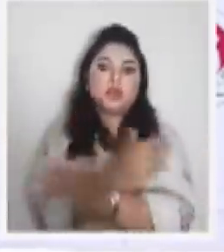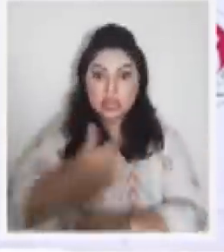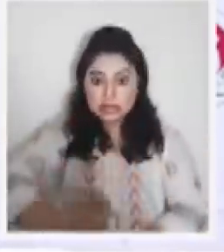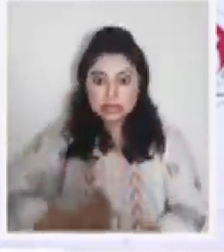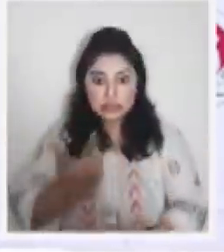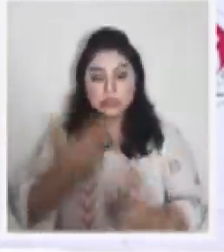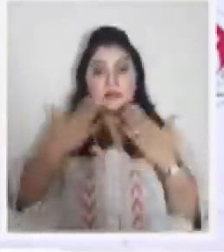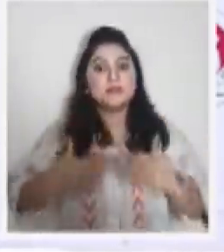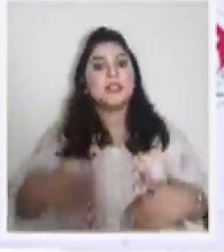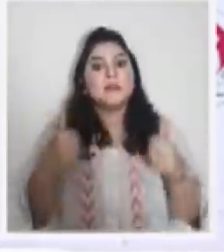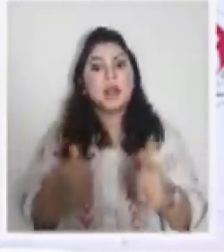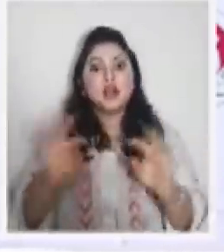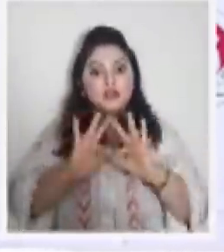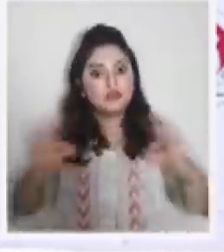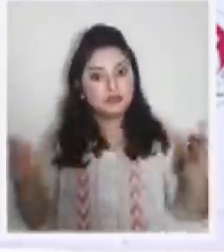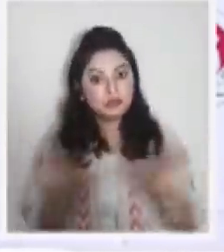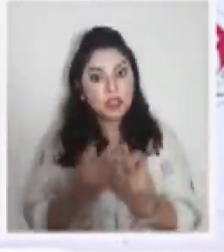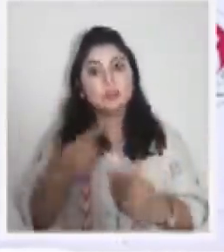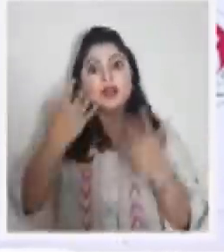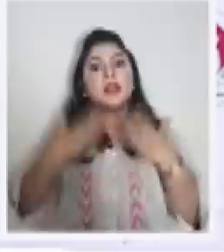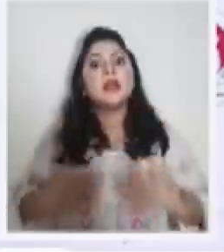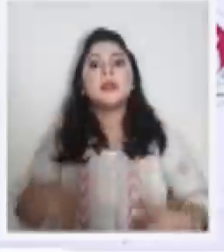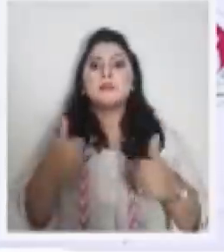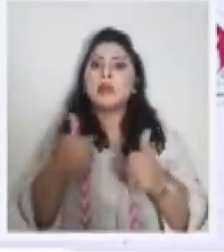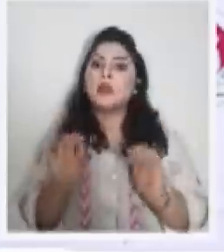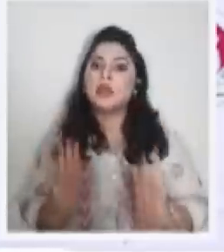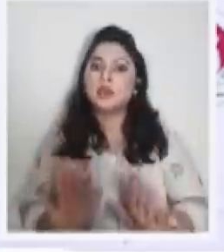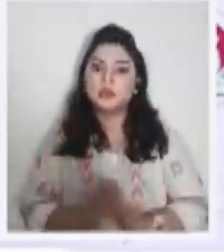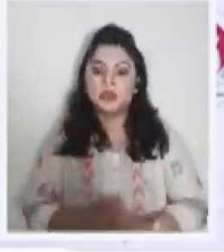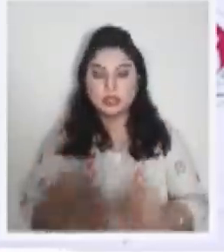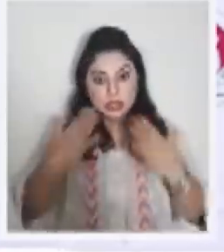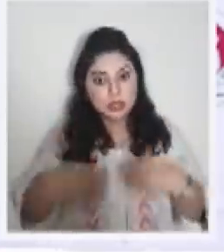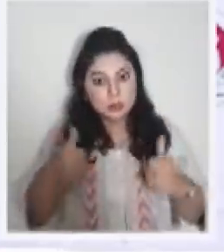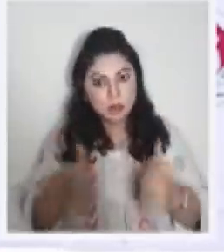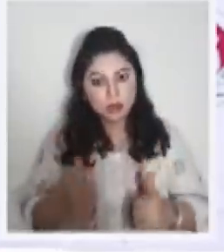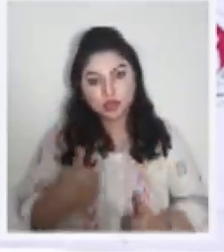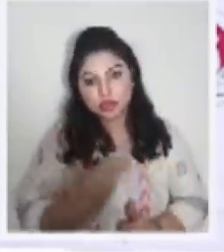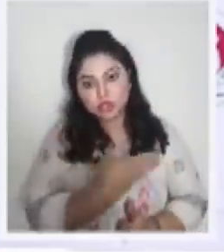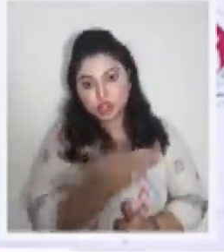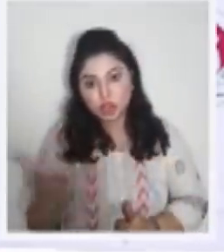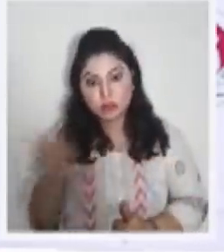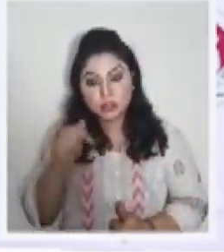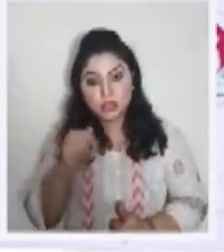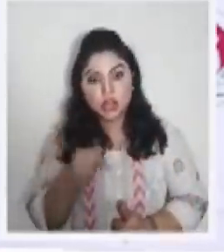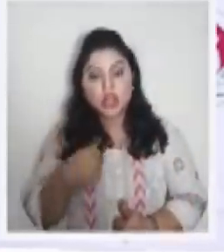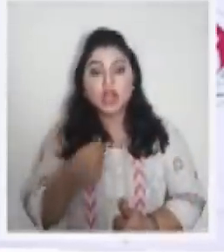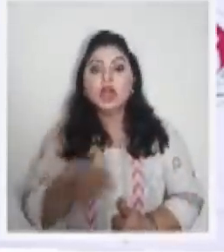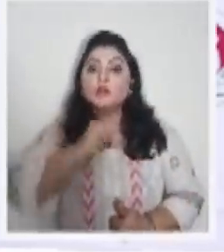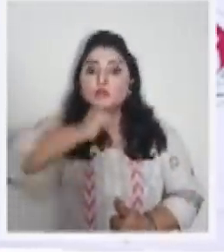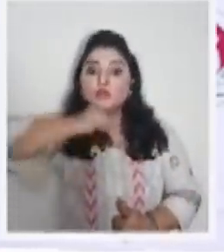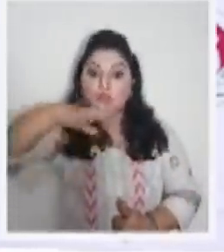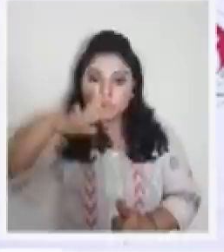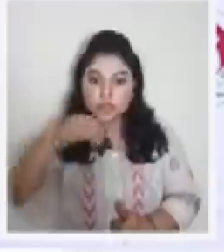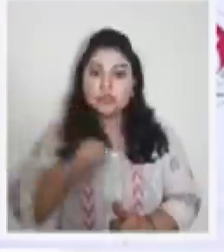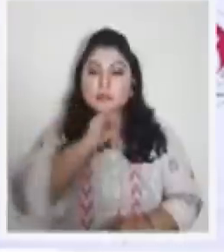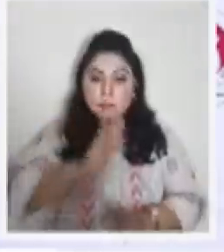এবং জনসমাবেশ এড়িয়ে চলুন। নিজে সুরক্ষিত থাকুন, পরিবারের সকল সদস্যকে সুরক্ষিত রাখুন, সুস্থ থাকুন,